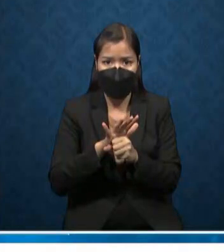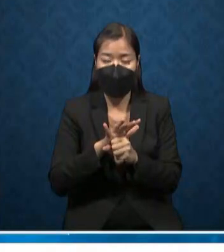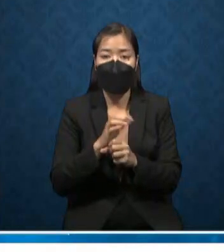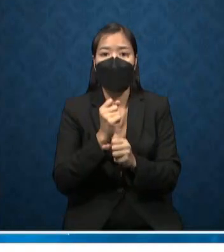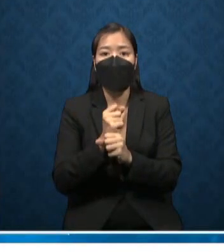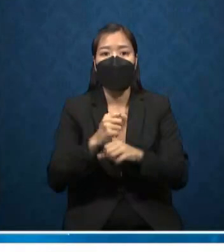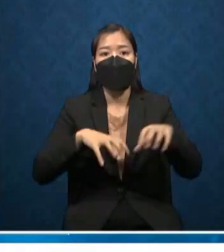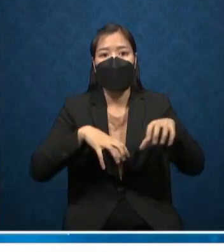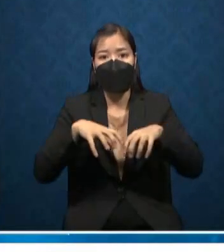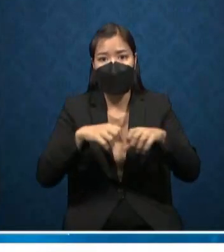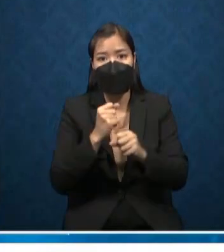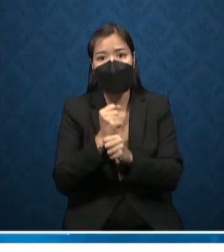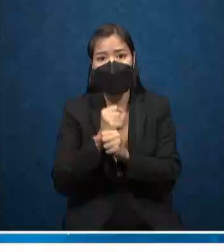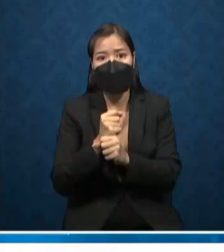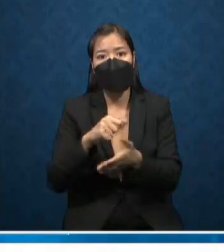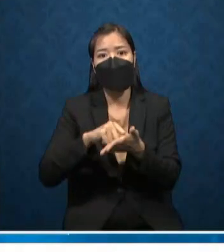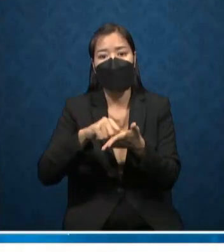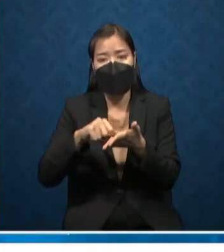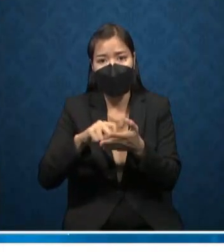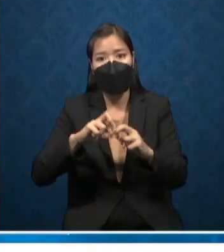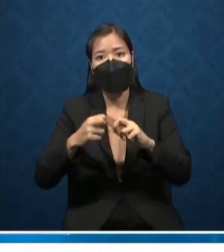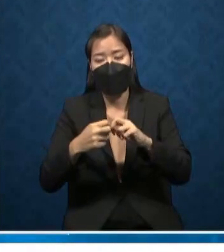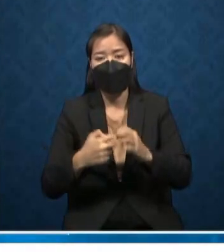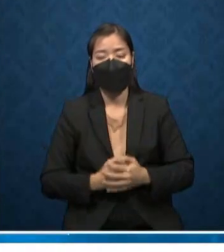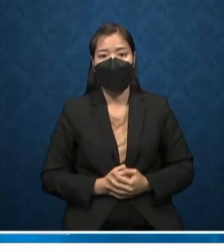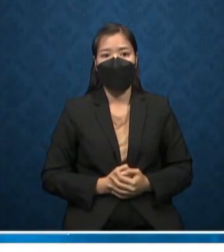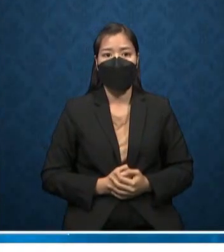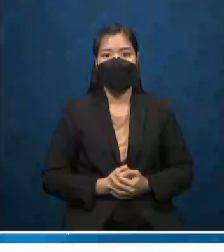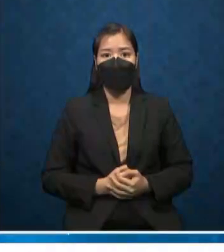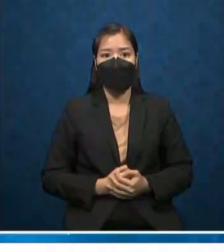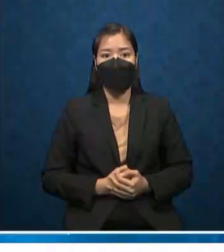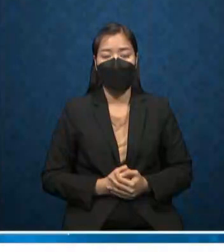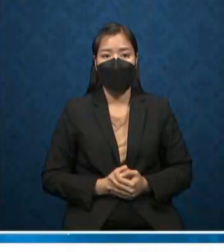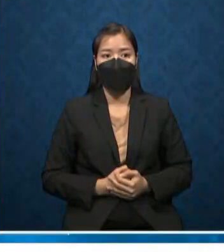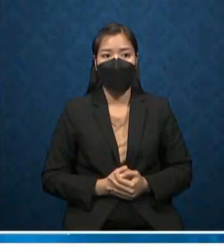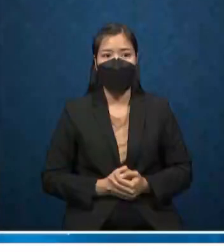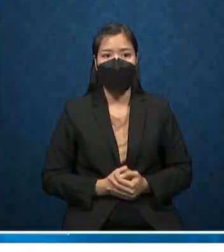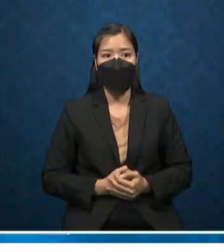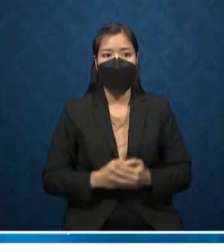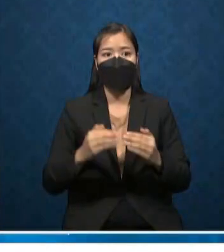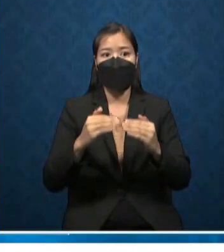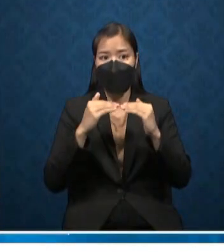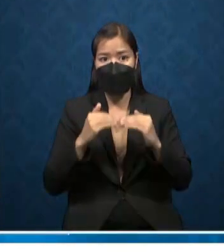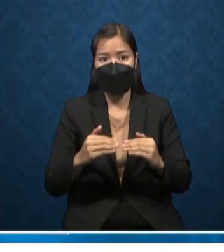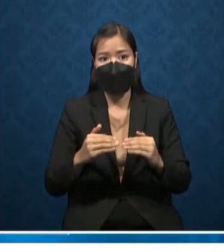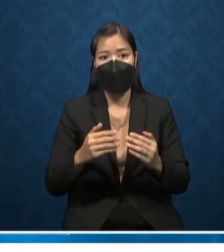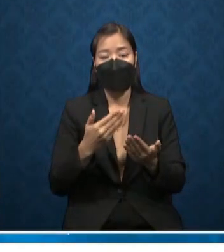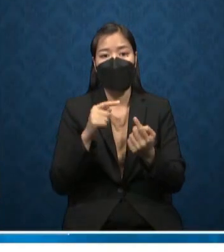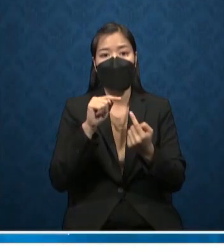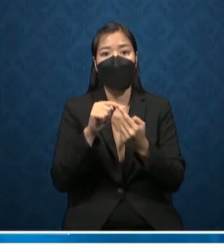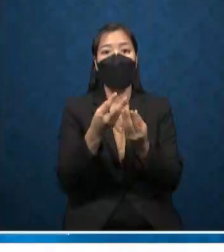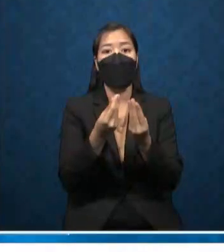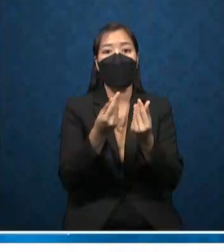เร่งด่วนของรัฐบาลนะครับขอภาพฉายต่อไปครับในภาพฉายนี้แสดงตัวเลขการโอนงบประม